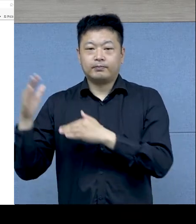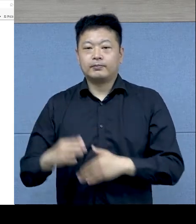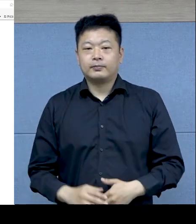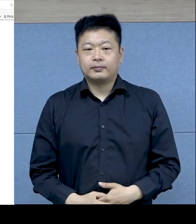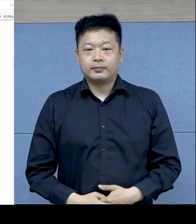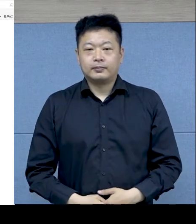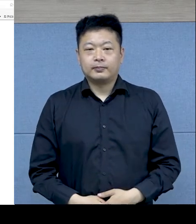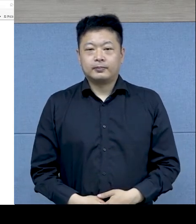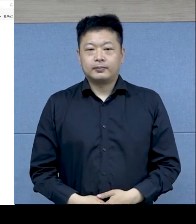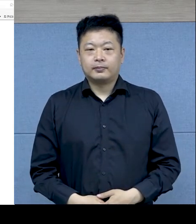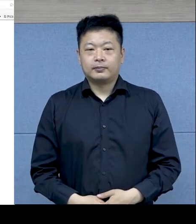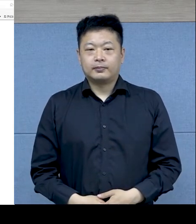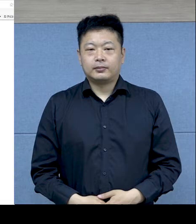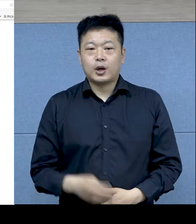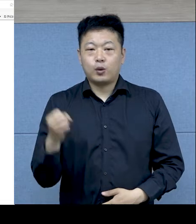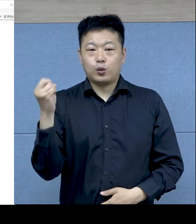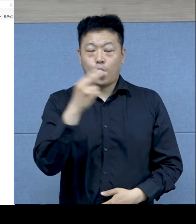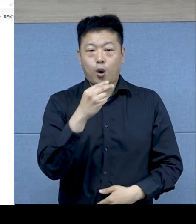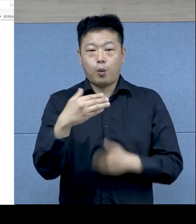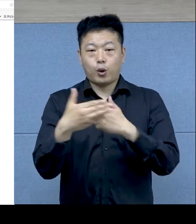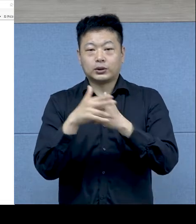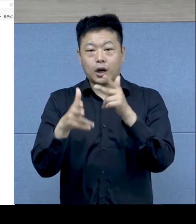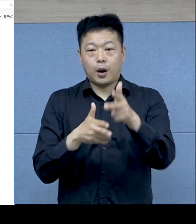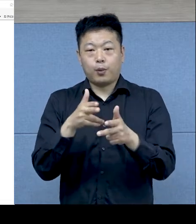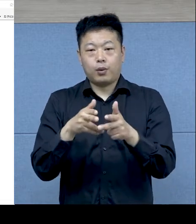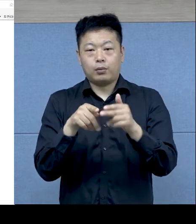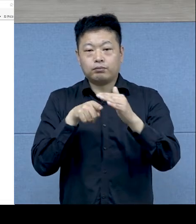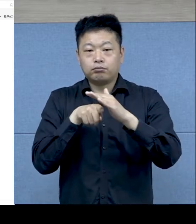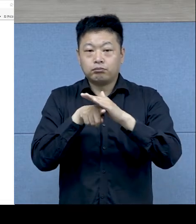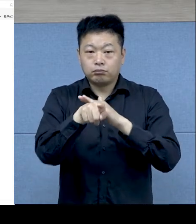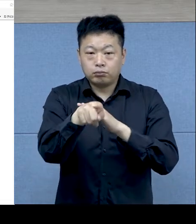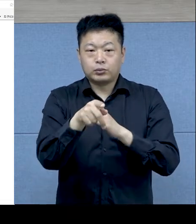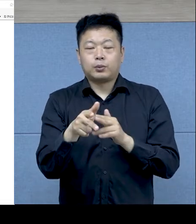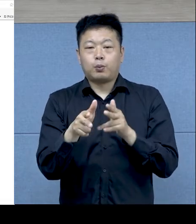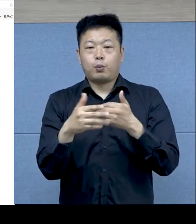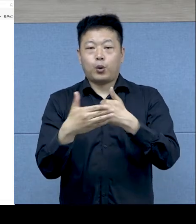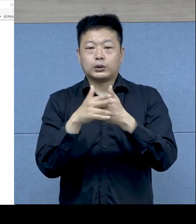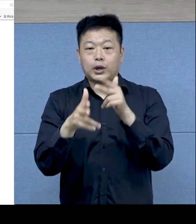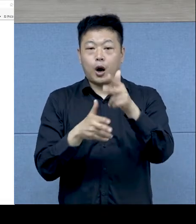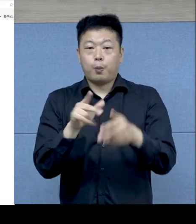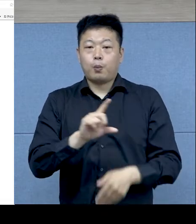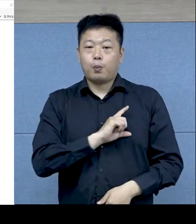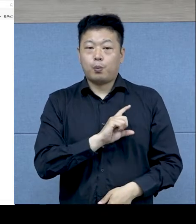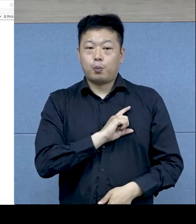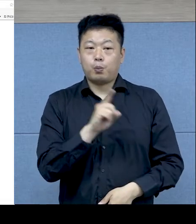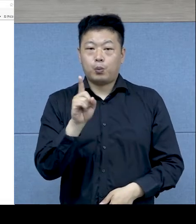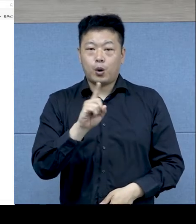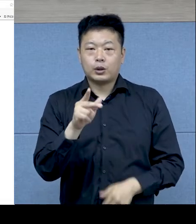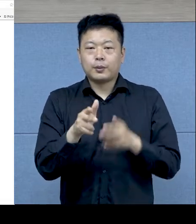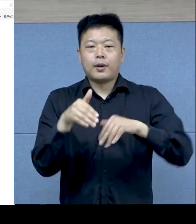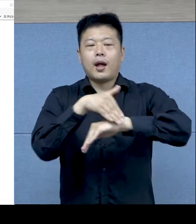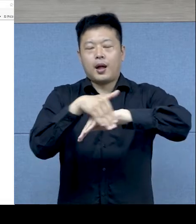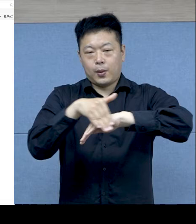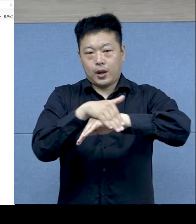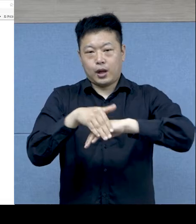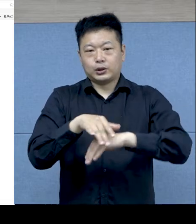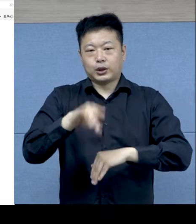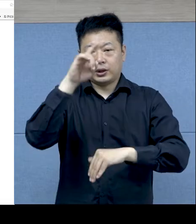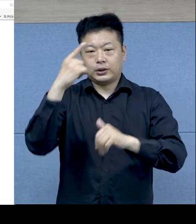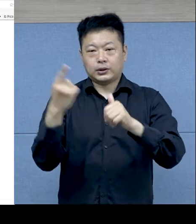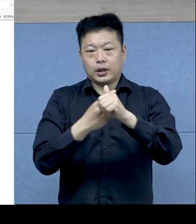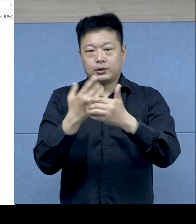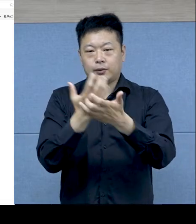하겠습니다. 그리고 보조사업 정보로 넘어가서 보조사업명에는 사업계획서